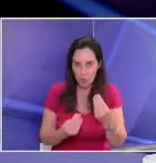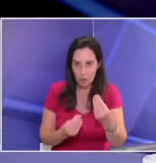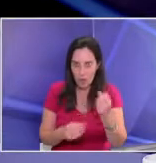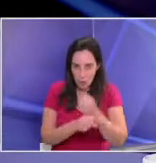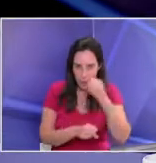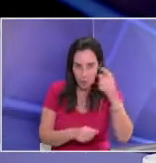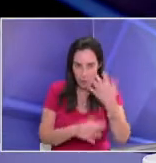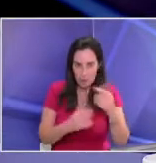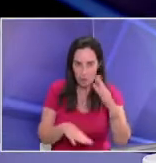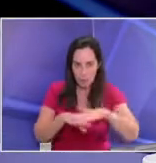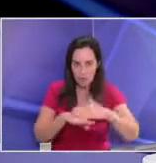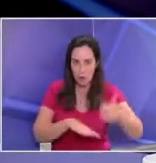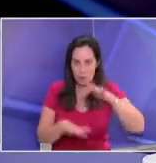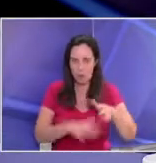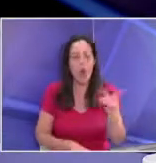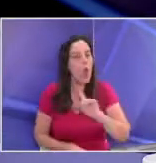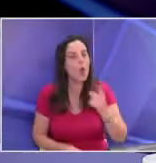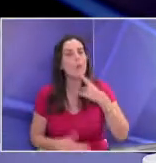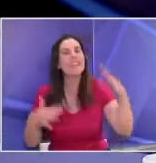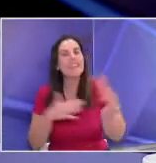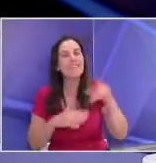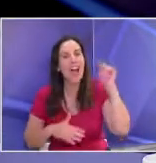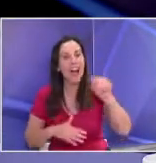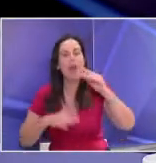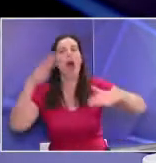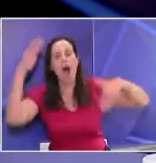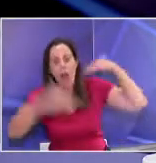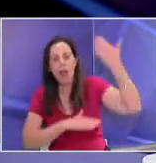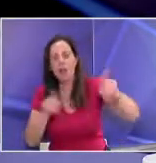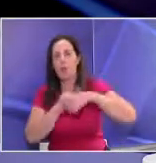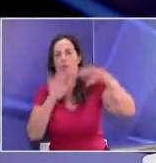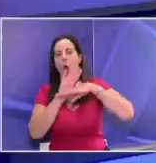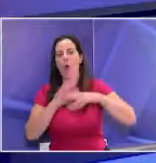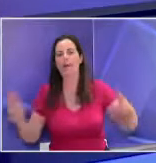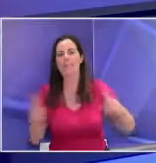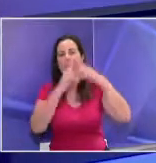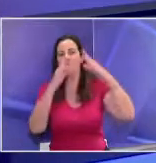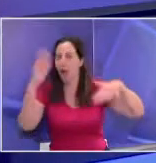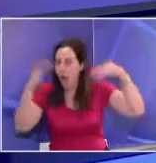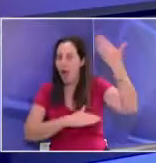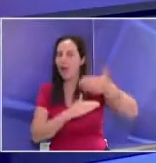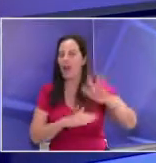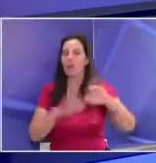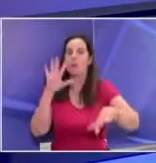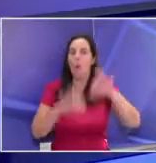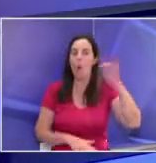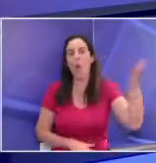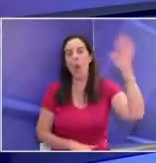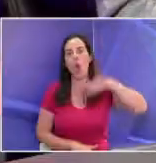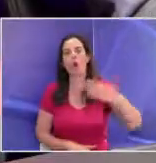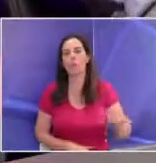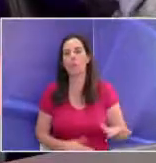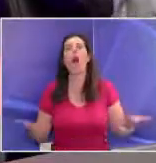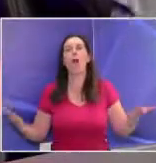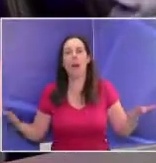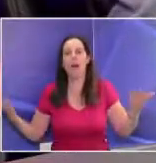לעשות עבירות בזמן שהוא ראש ממשלה? לא, אני אומר שתבחן אותו אחר כך, כמו החוק הצרפתי. תבחן אותו אחר כך. אבל אם הוא יבחר, אני לא יודע.